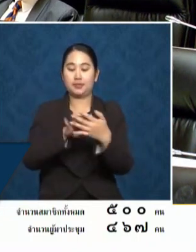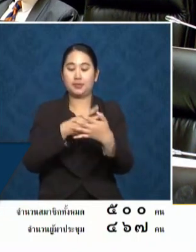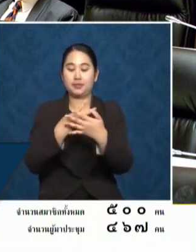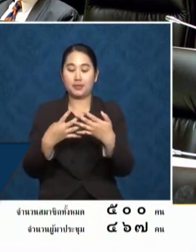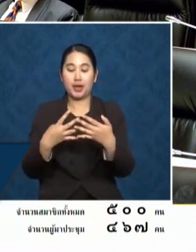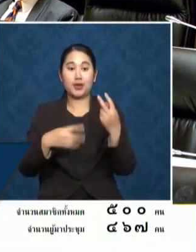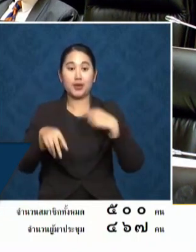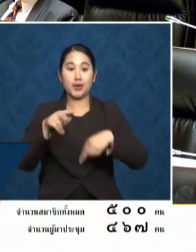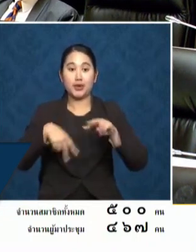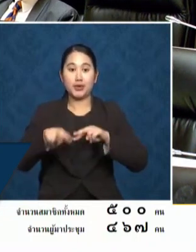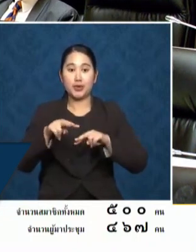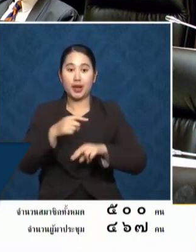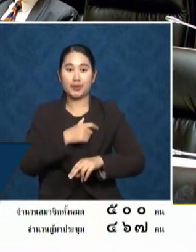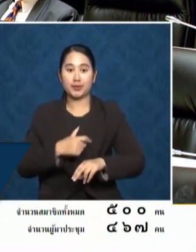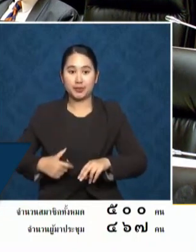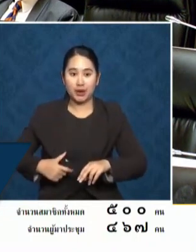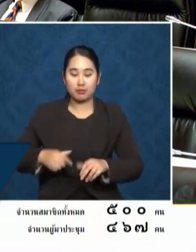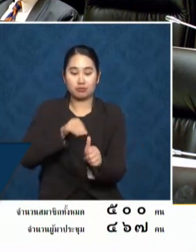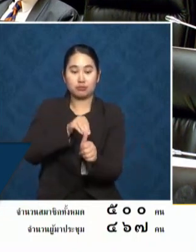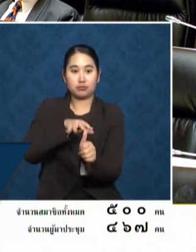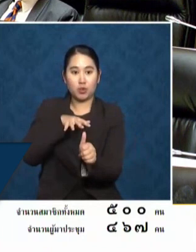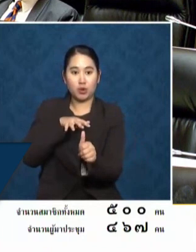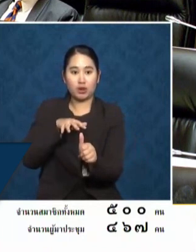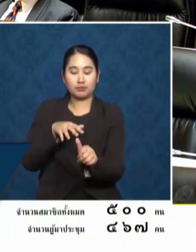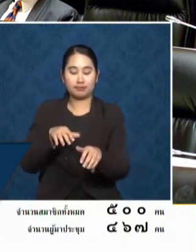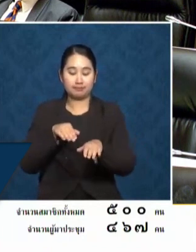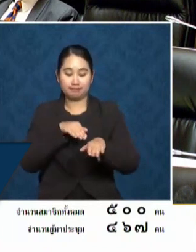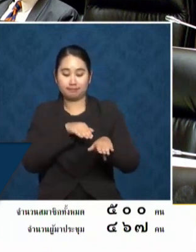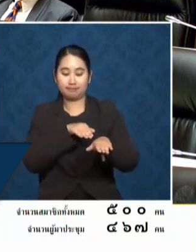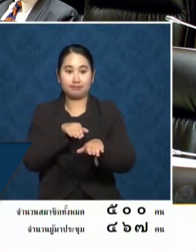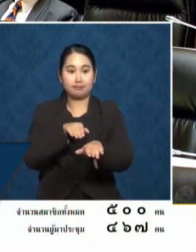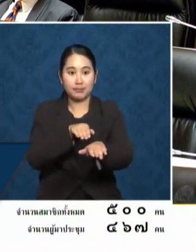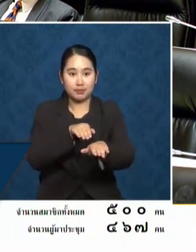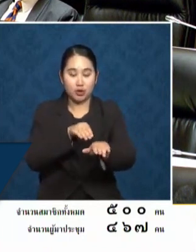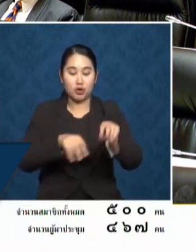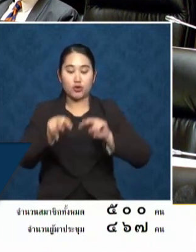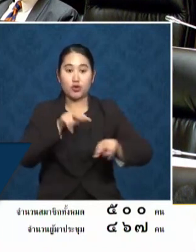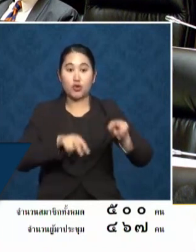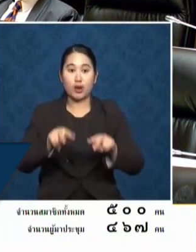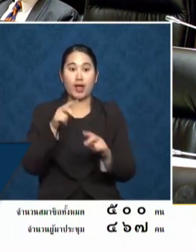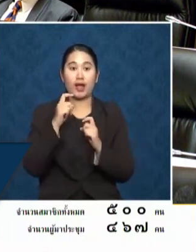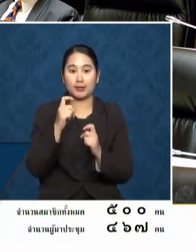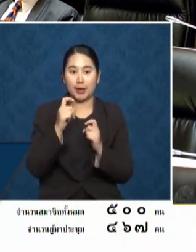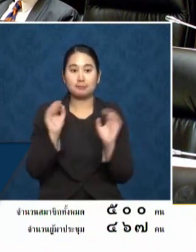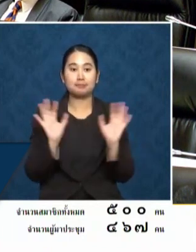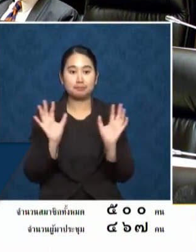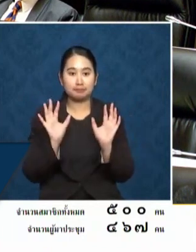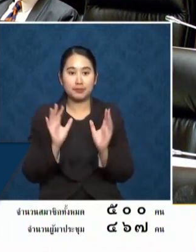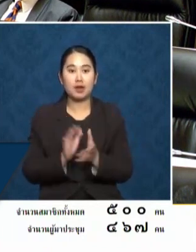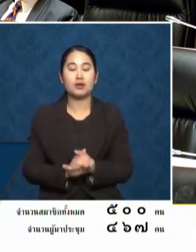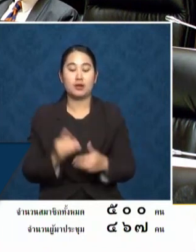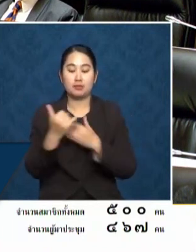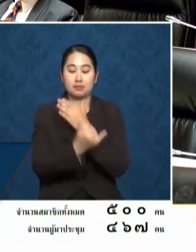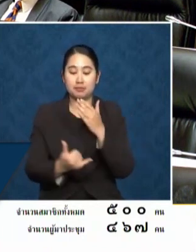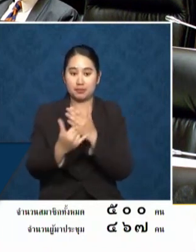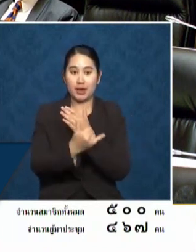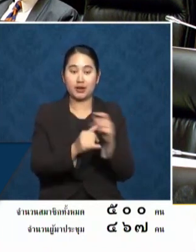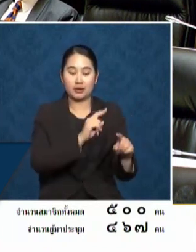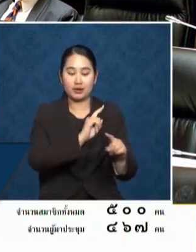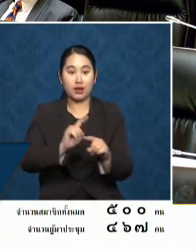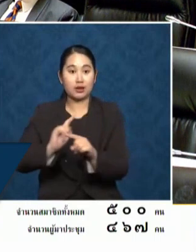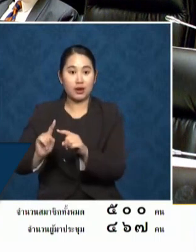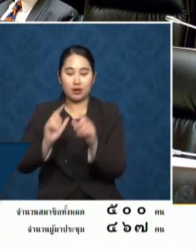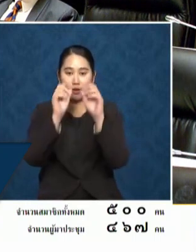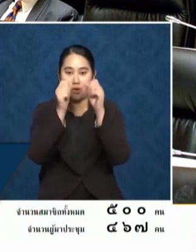ขบวนเสด็จคือการรักษาความปลอดภัยของบุคคลในขบวนซึ่งแต่ละประเทศครับก็ต้องออกแบบวิธีการที่